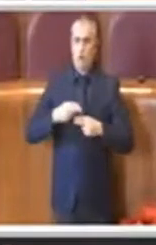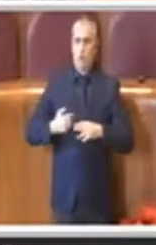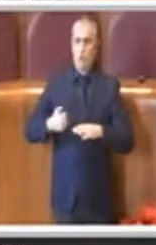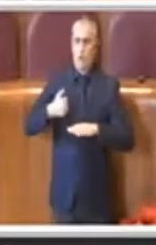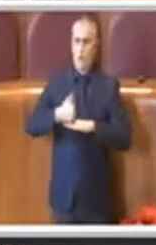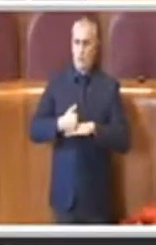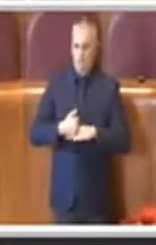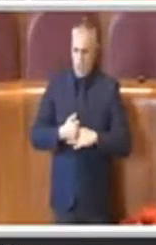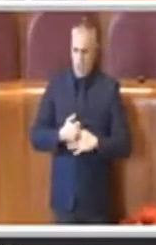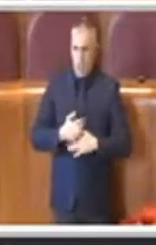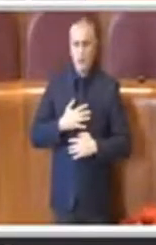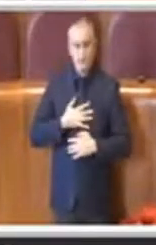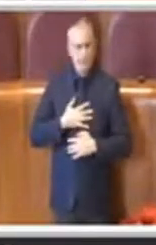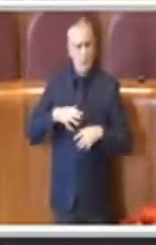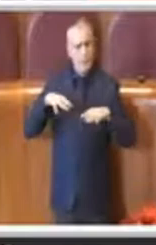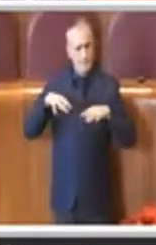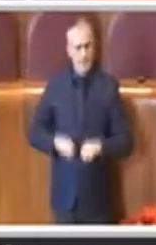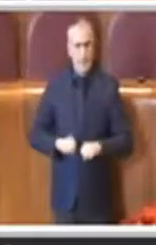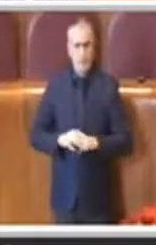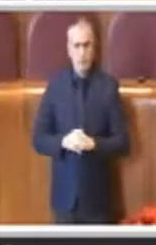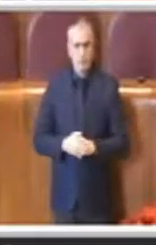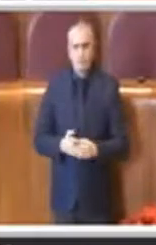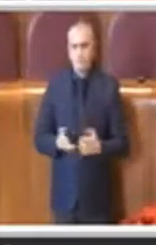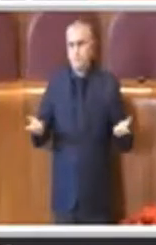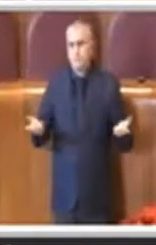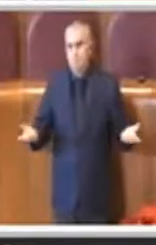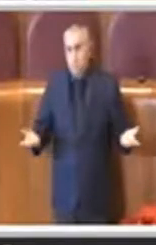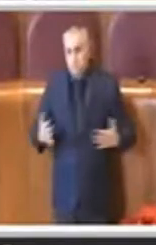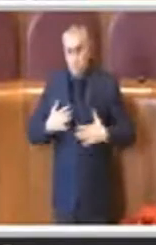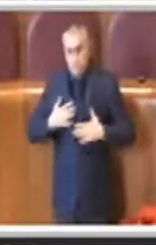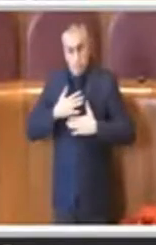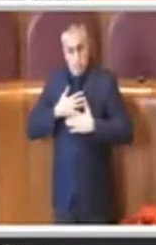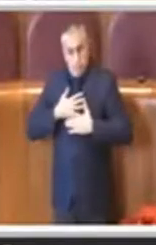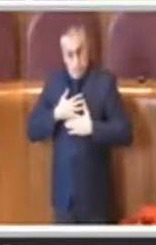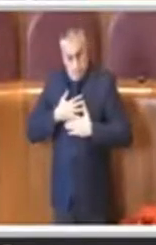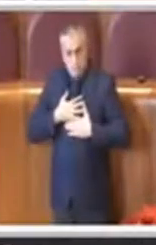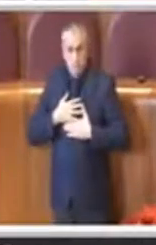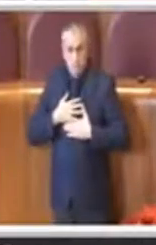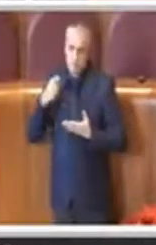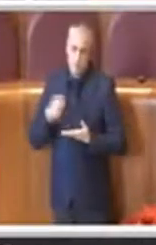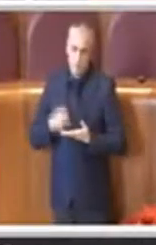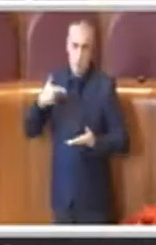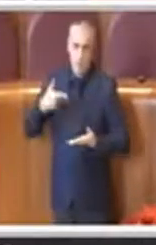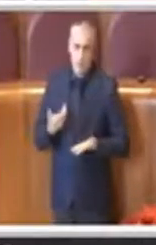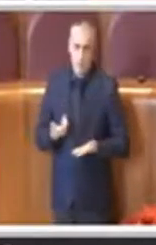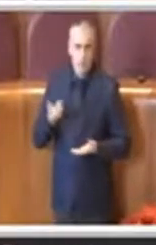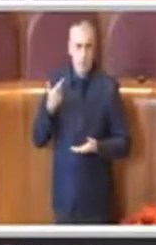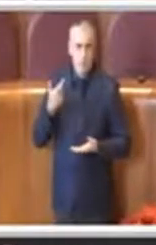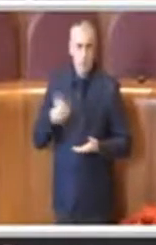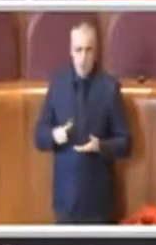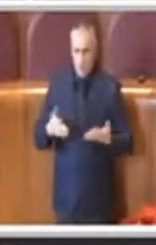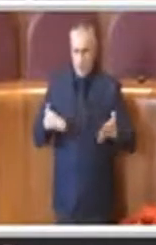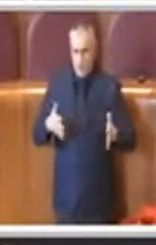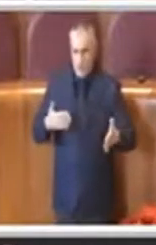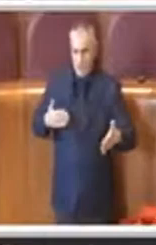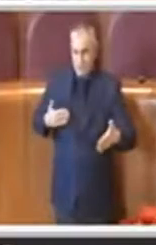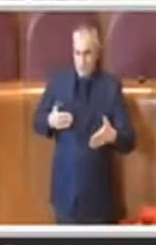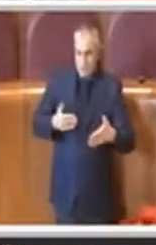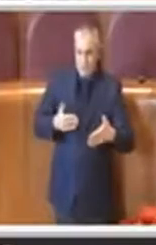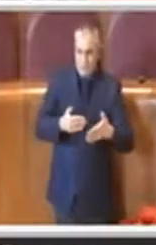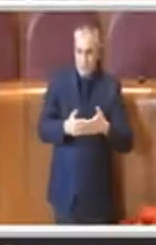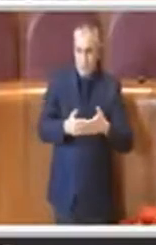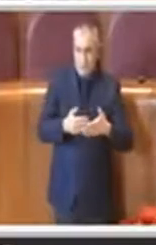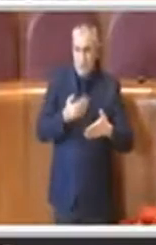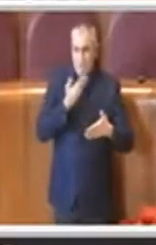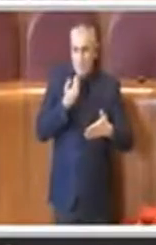Capitale, al governo di questa città. Quindi per noi è importante, visto che siamo anche alla fine di questa consiliatura,